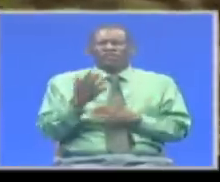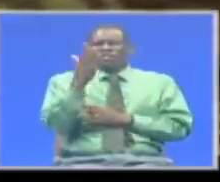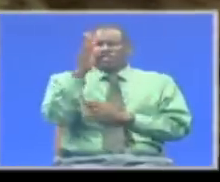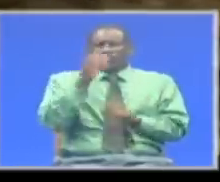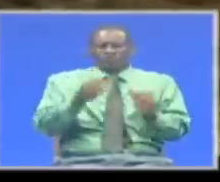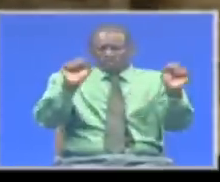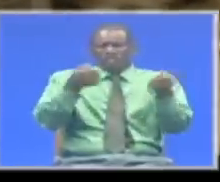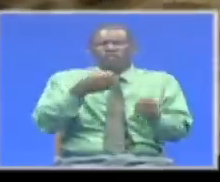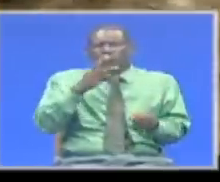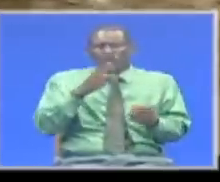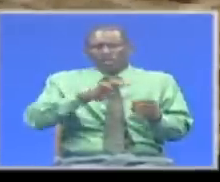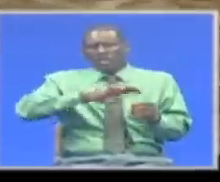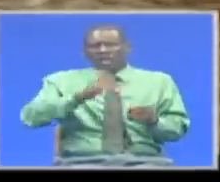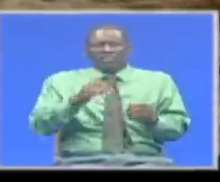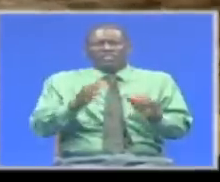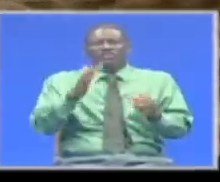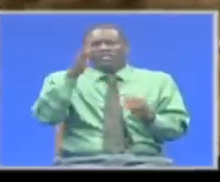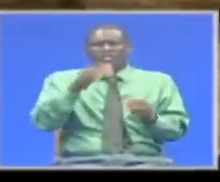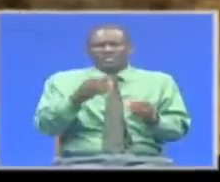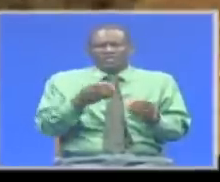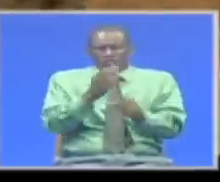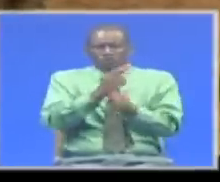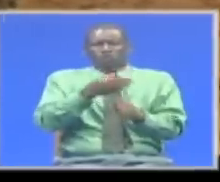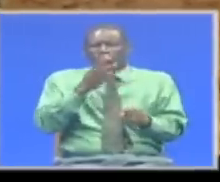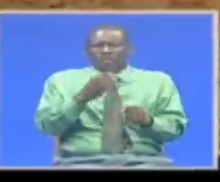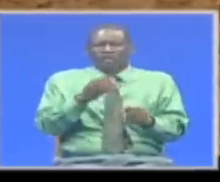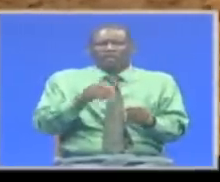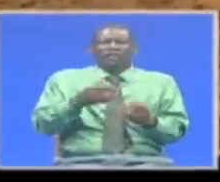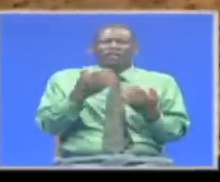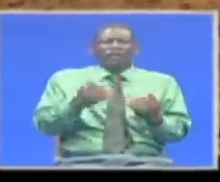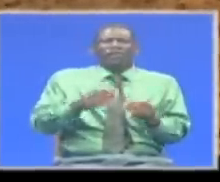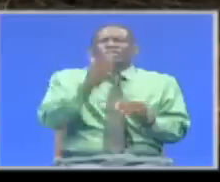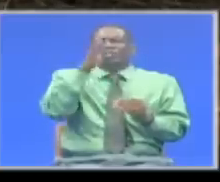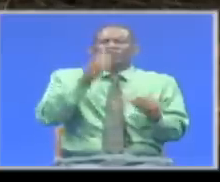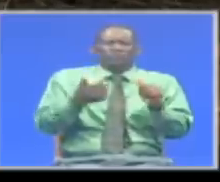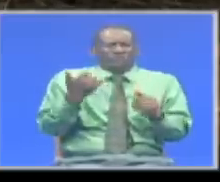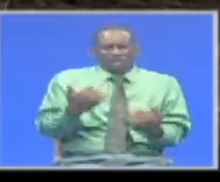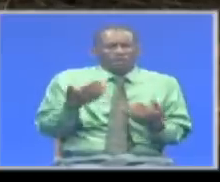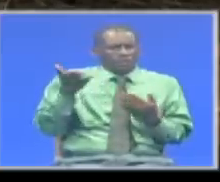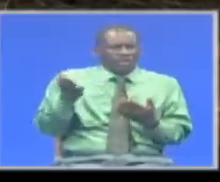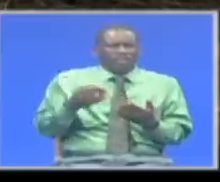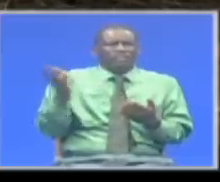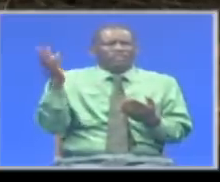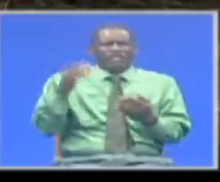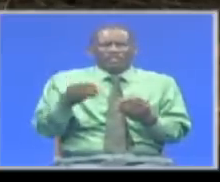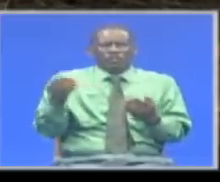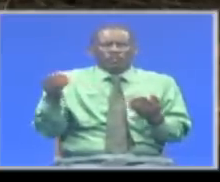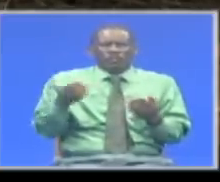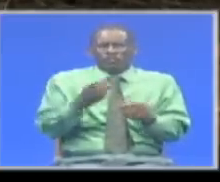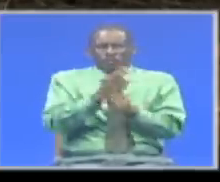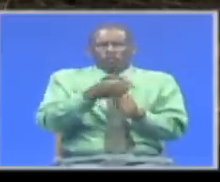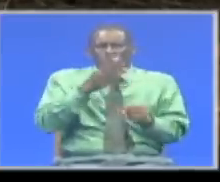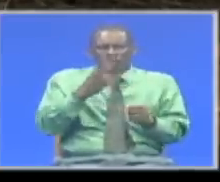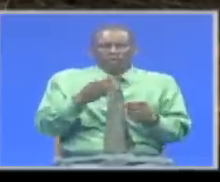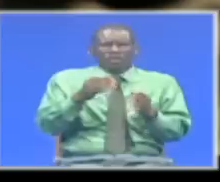maji na kuna nyingine inakunywa maji. Ile imebaki ni ile ya kumaliza maji. Na tena sana sana kama ingewezekana